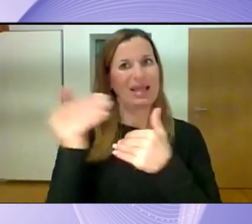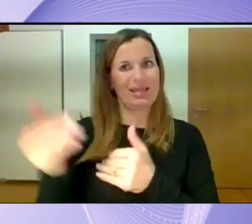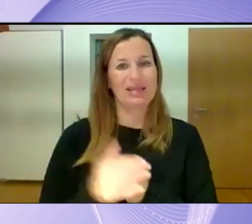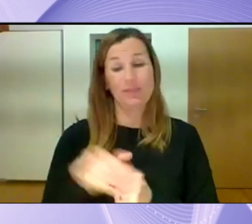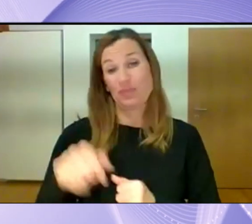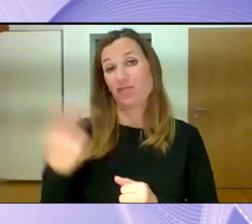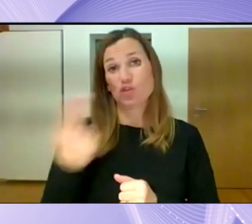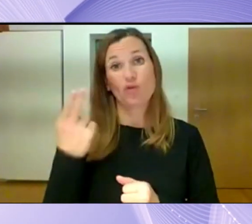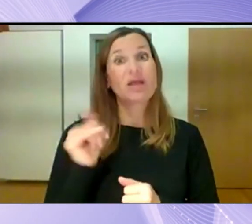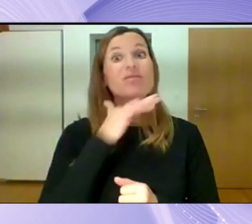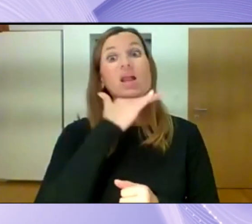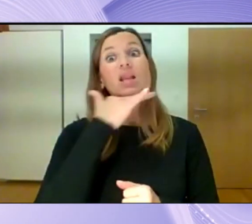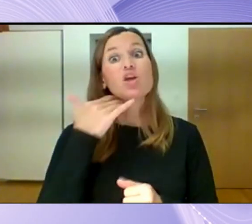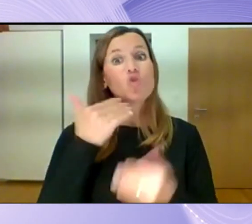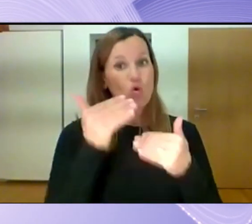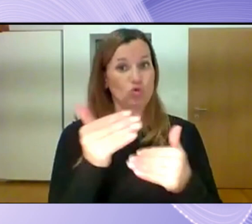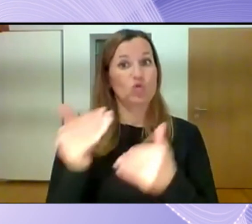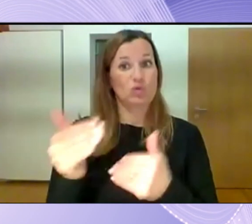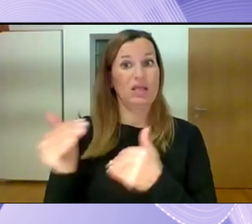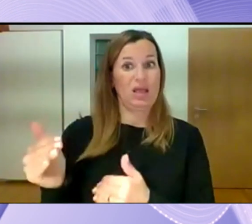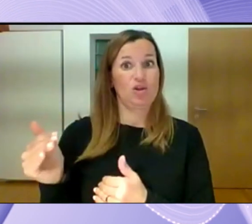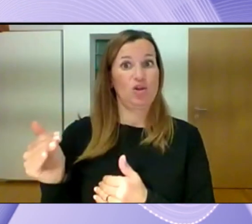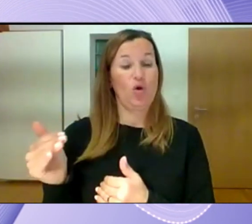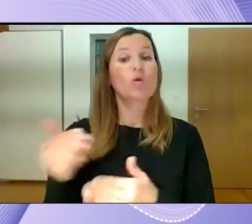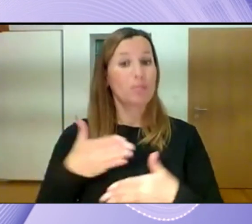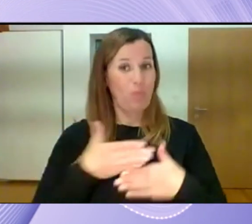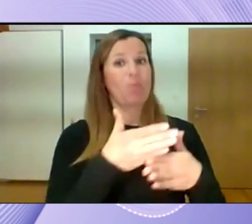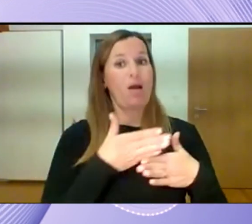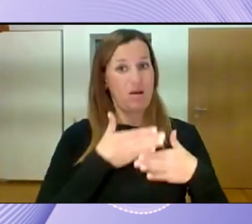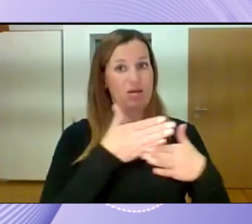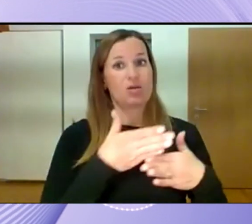veliko sosedov, kar tudi ni zanemarljivo, ki skrbijo za